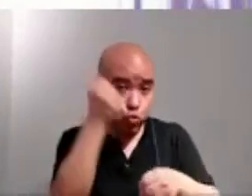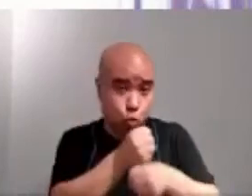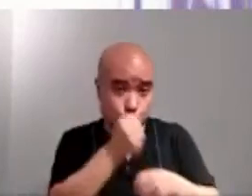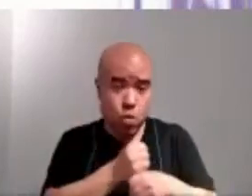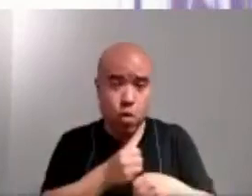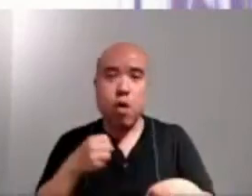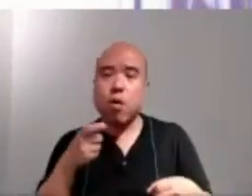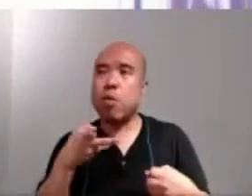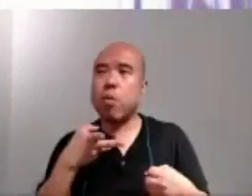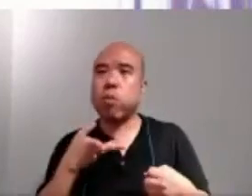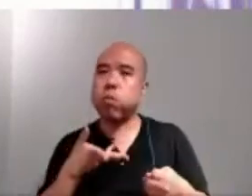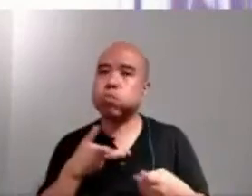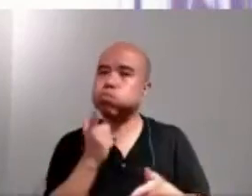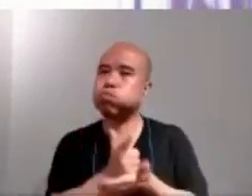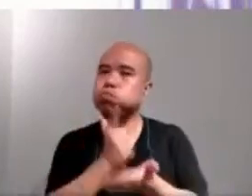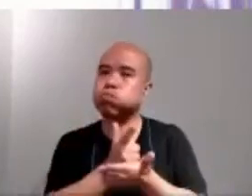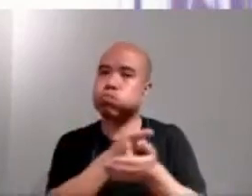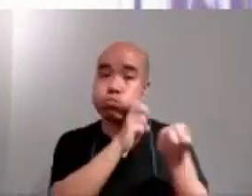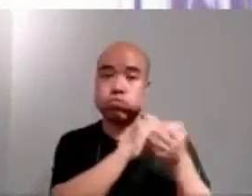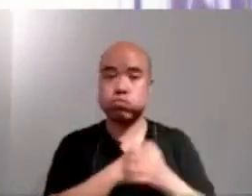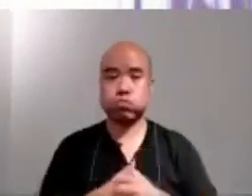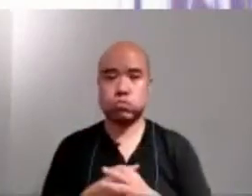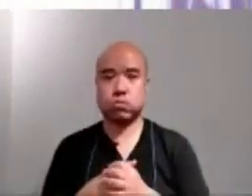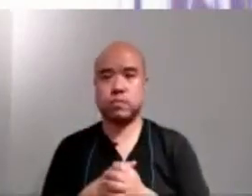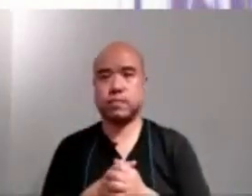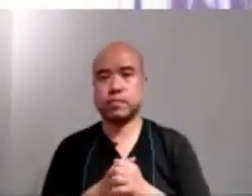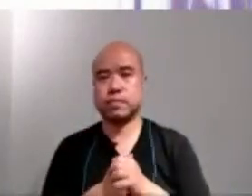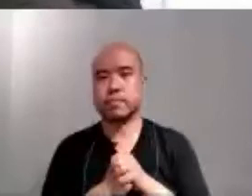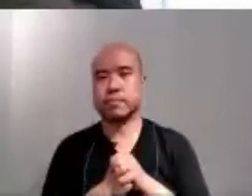以是持續發展更美好的明天。